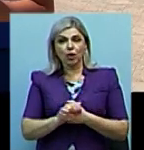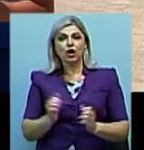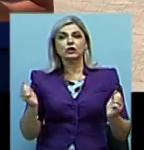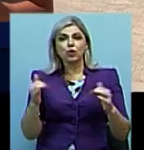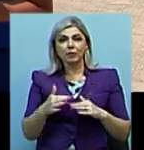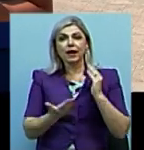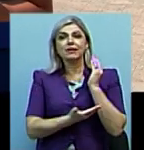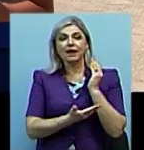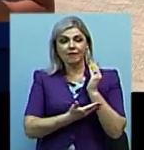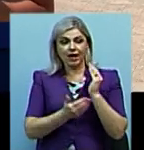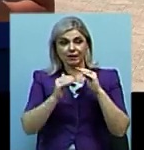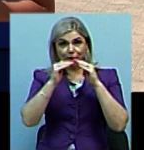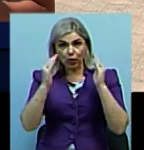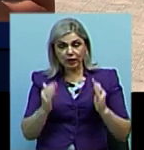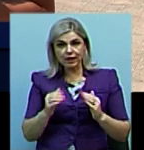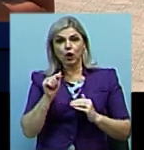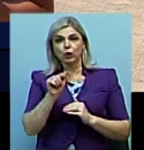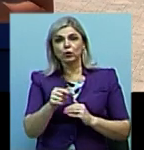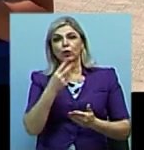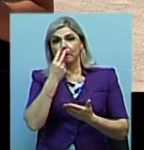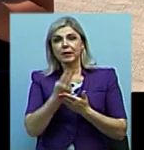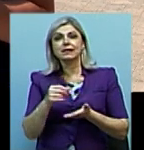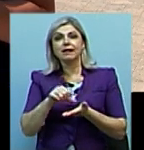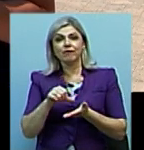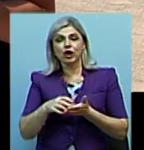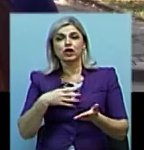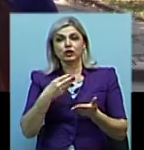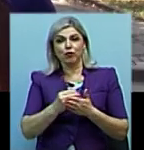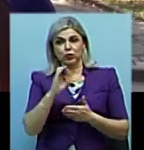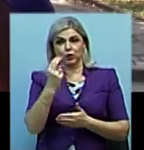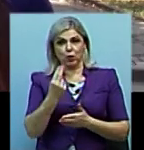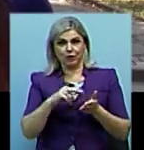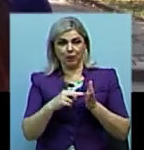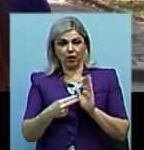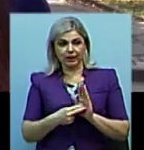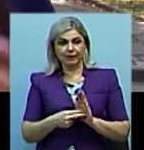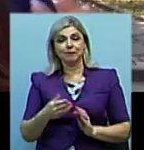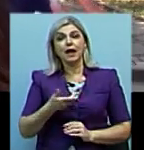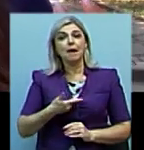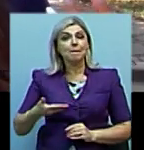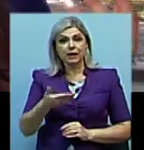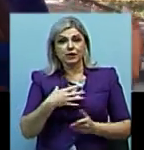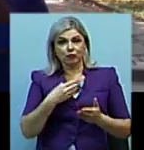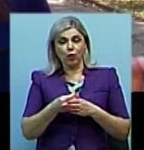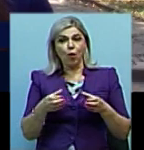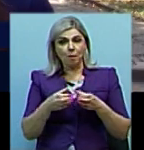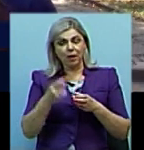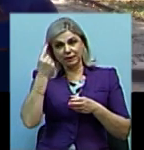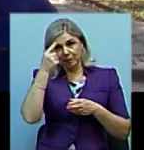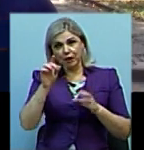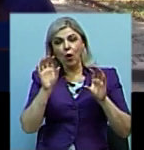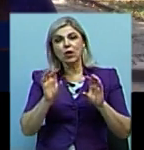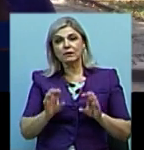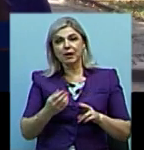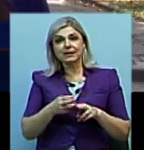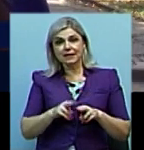зібрались у дерев'яній фортеці. Тут вони представлятимуть свій соціальний проєкт. Ми з моєю командою придумали саме от концепцію цього